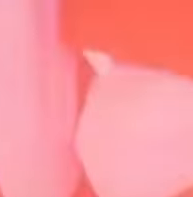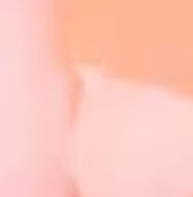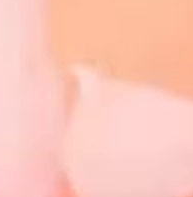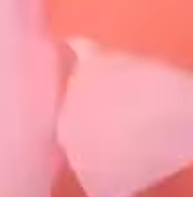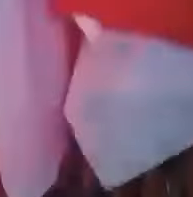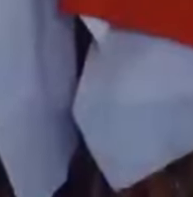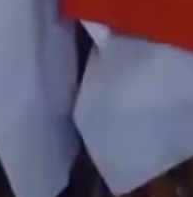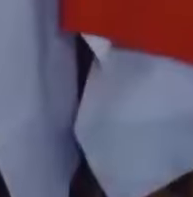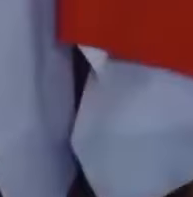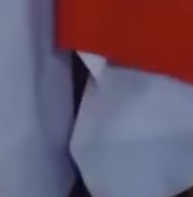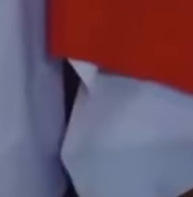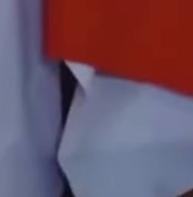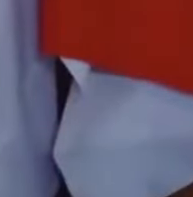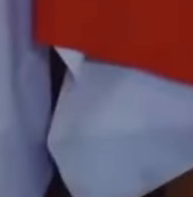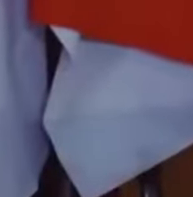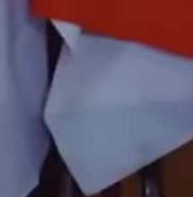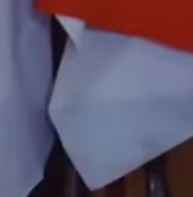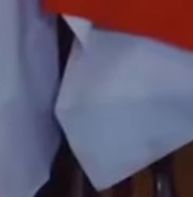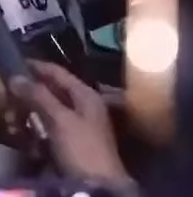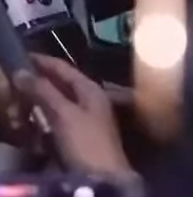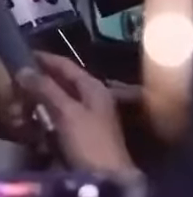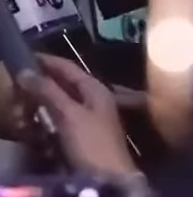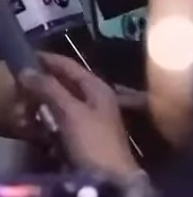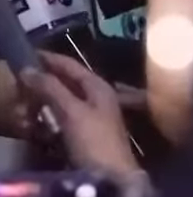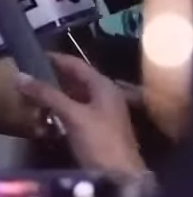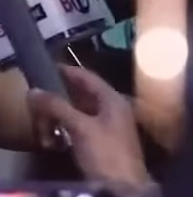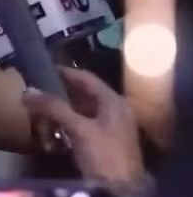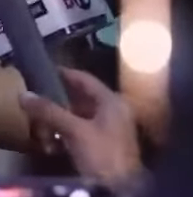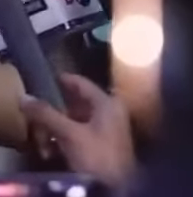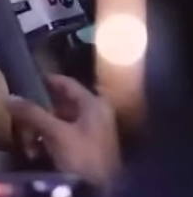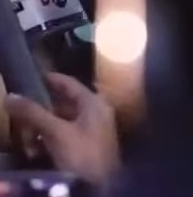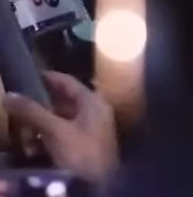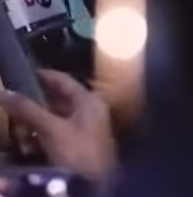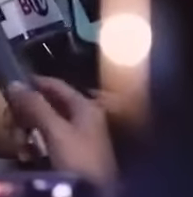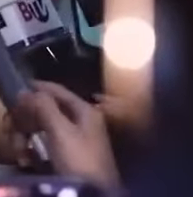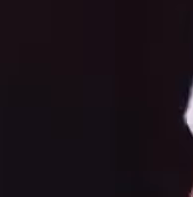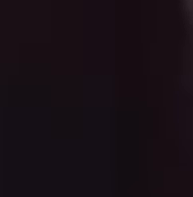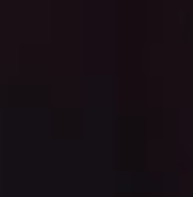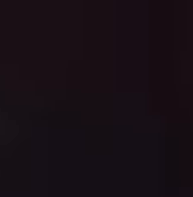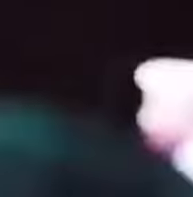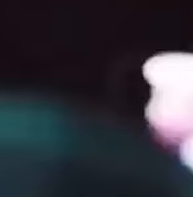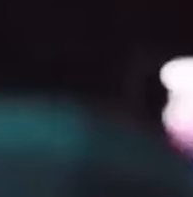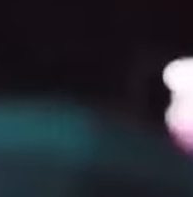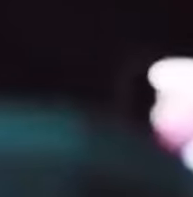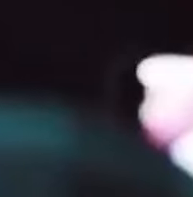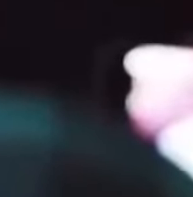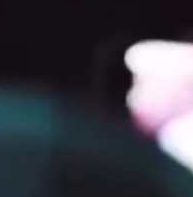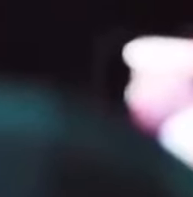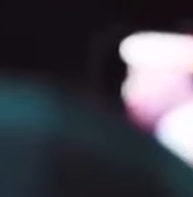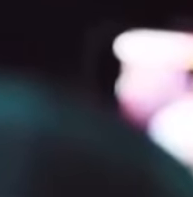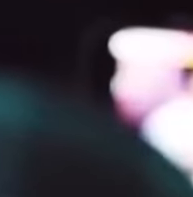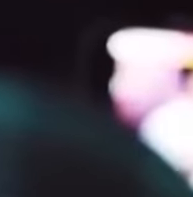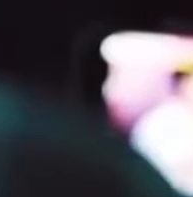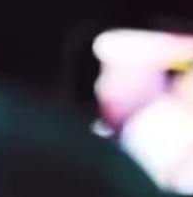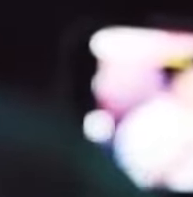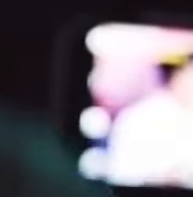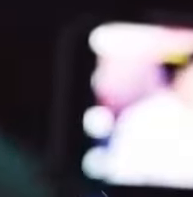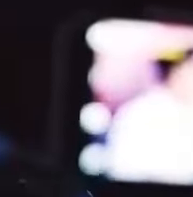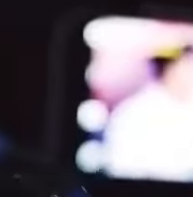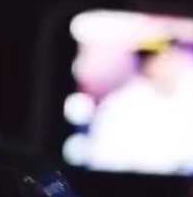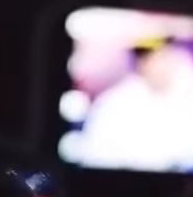para calon pemimpin akan menyampaikan gagasan, menjawab harapan, dan beradu pandangan dalam upaya memajukan Jawa